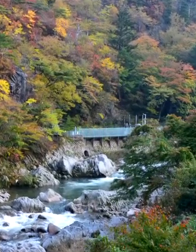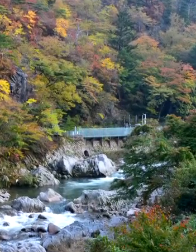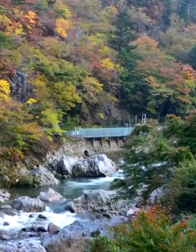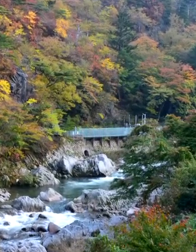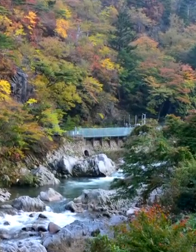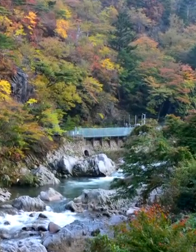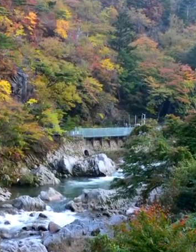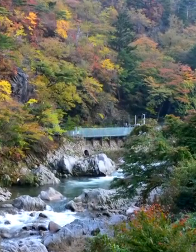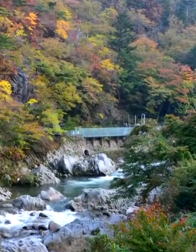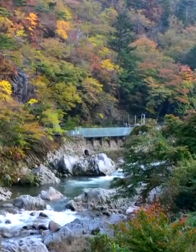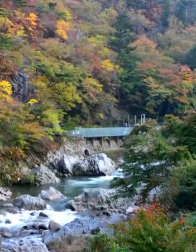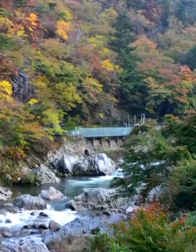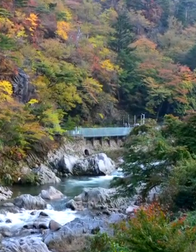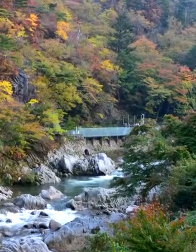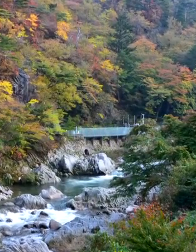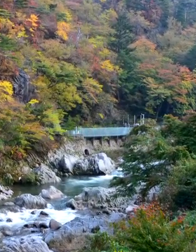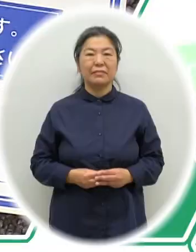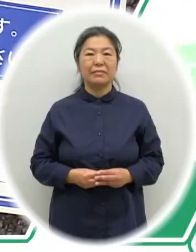チルミルいわき。